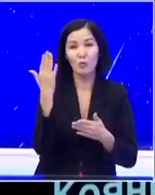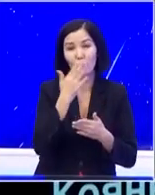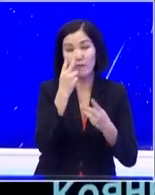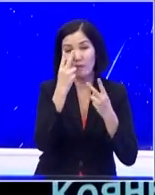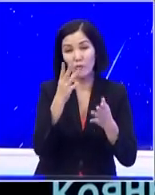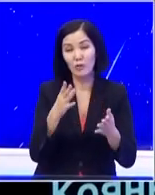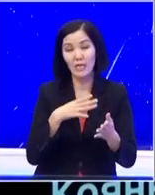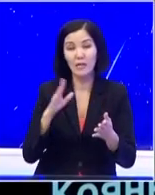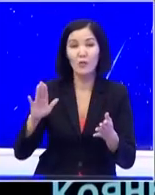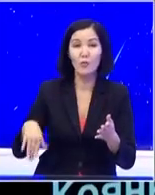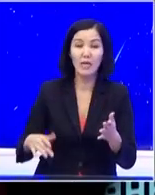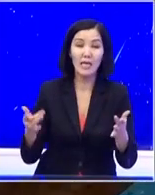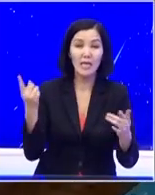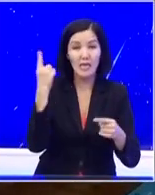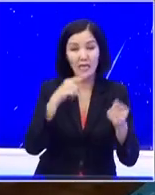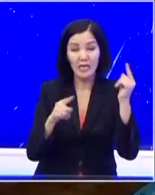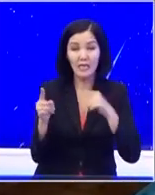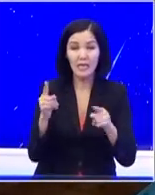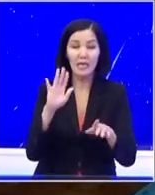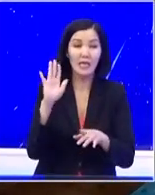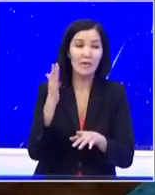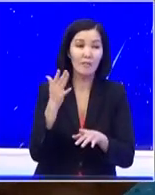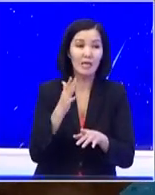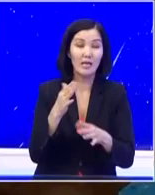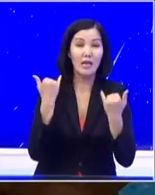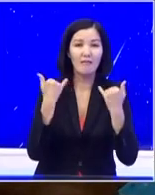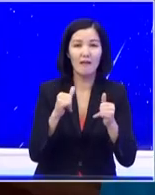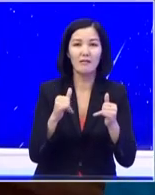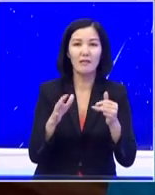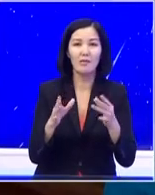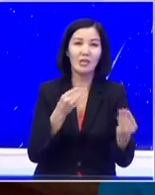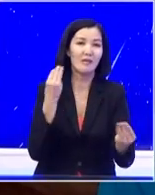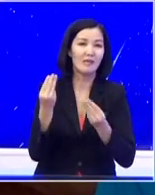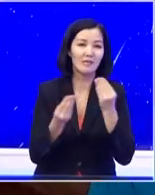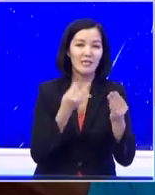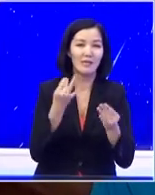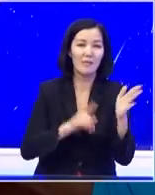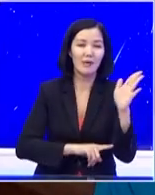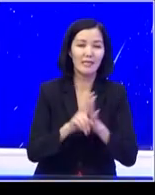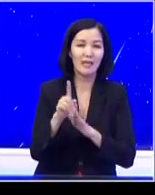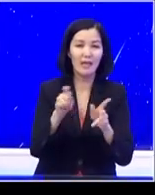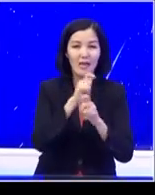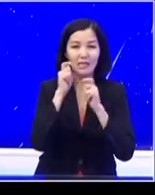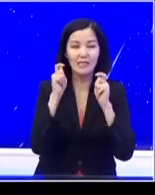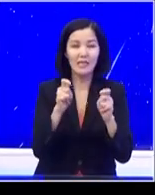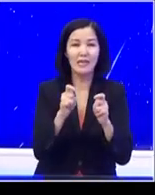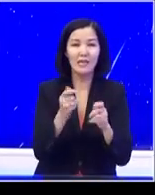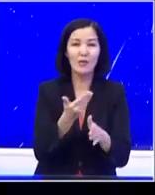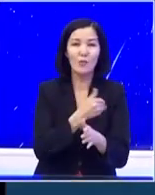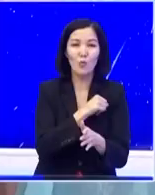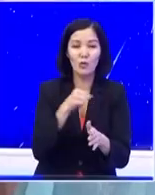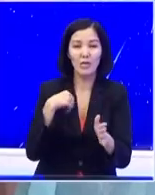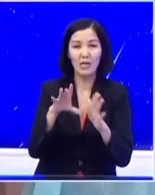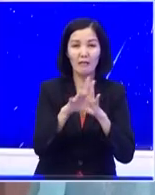көрсетілді. Артынша ертегі кейіпкерлері кіріп келіп, таң тамаша әсерге бөледі. Сыйлық қоржынынан қалауларын